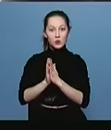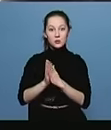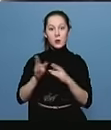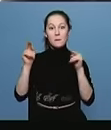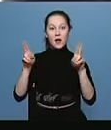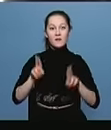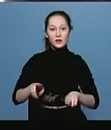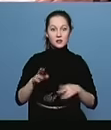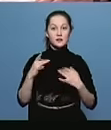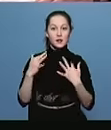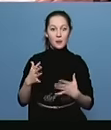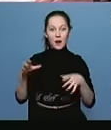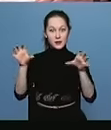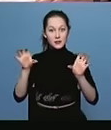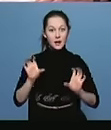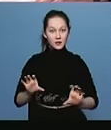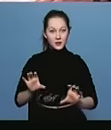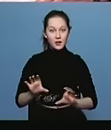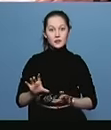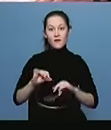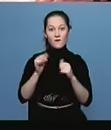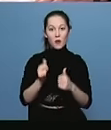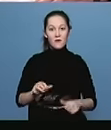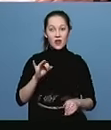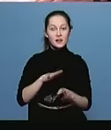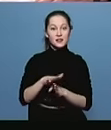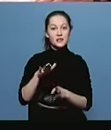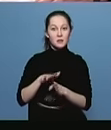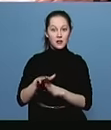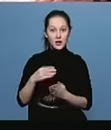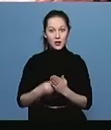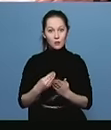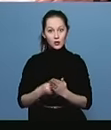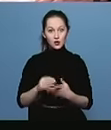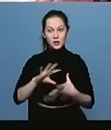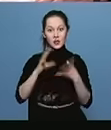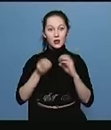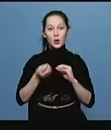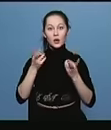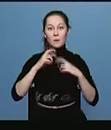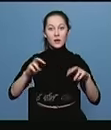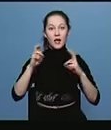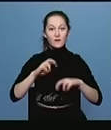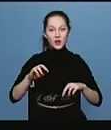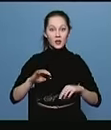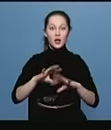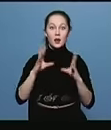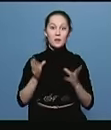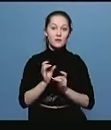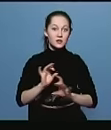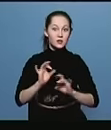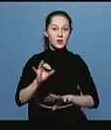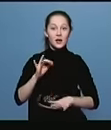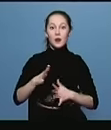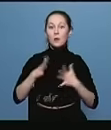соблюдение требований законодательства при формировании и исполнении бюджета. Итоги проверки подтвердили опасения. Наибольшее